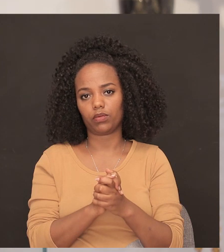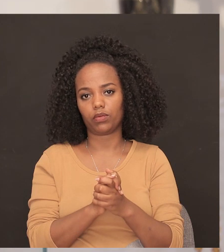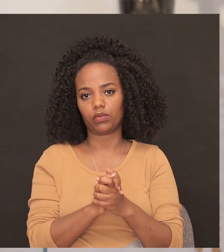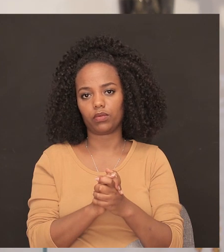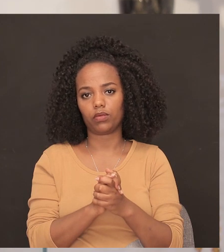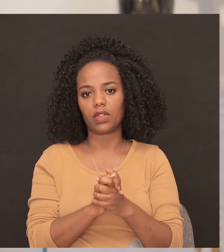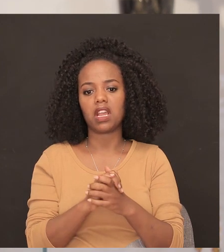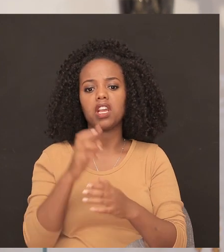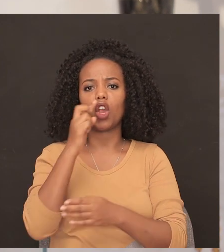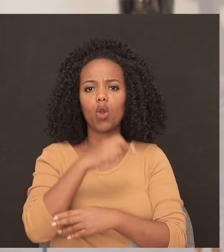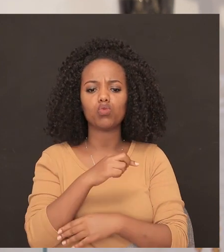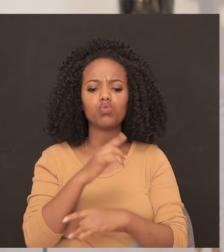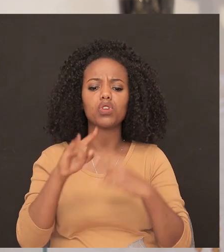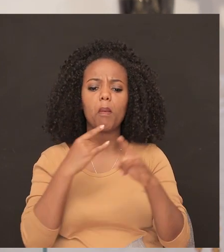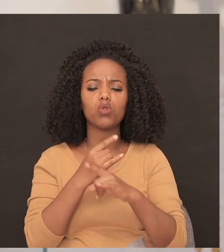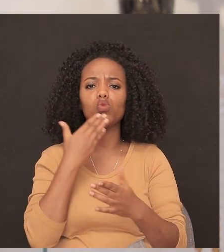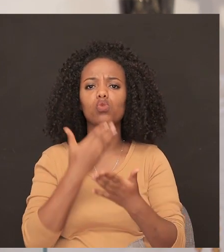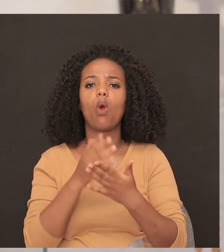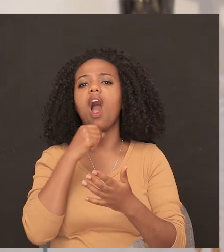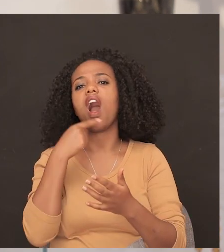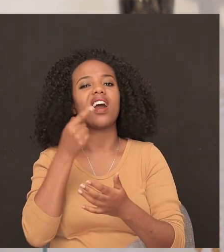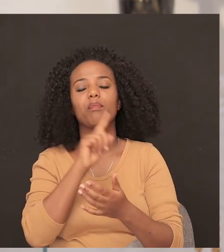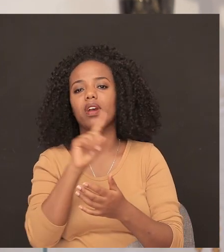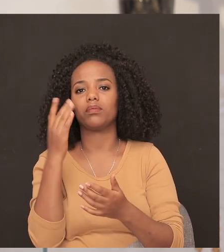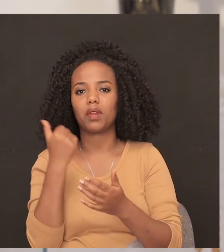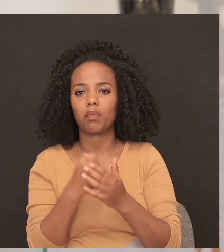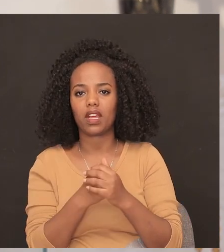ዘመኑ ጥሩ የማይባል ዘመን ነው።